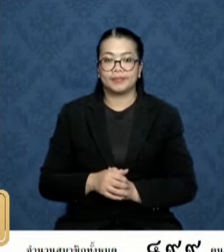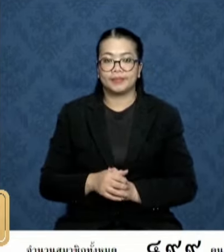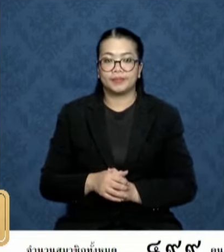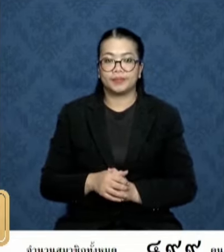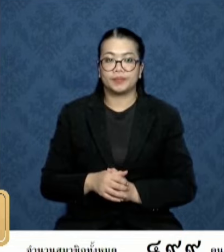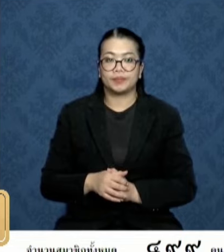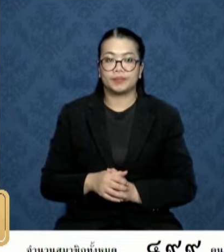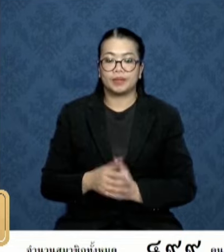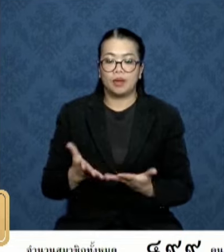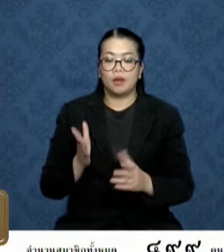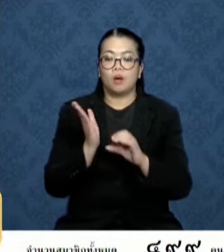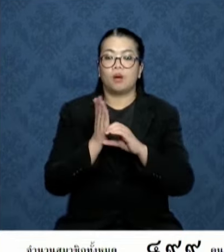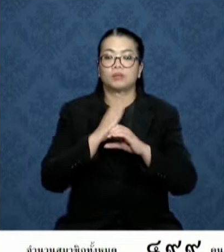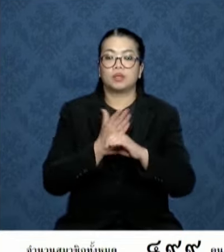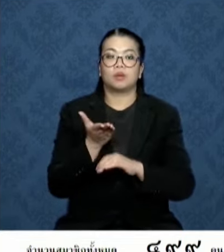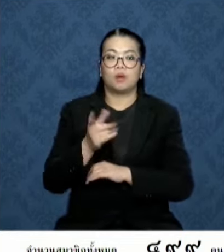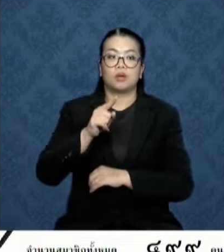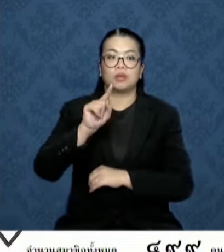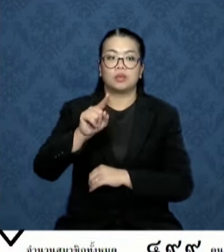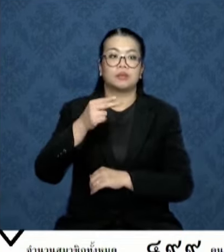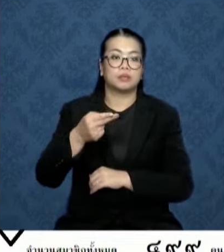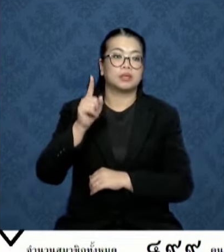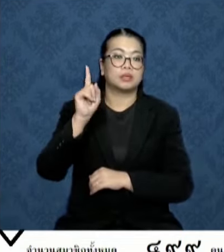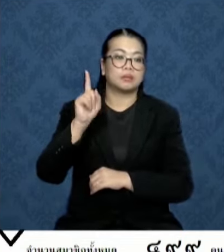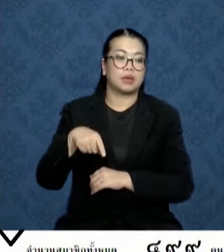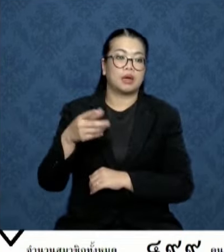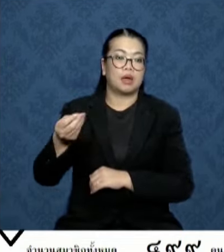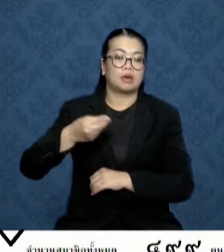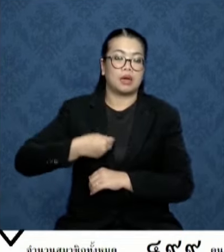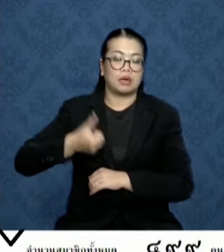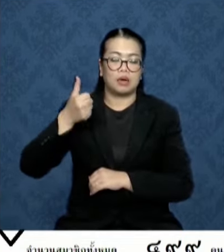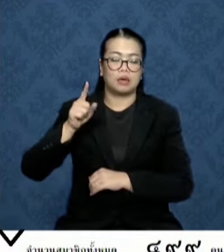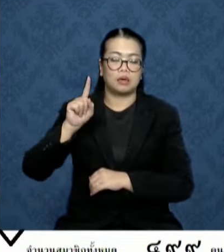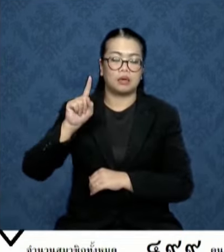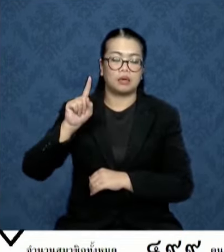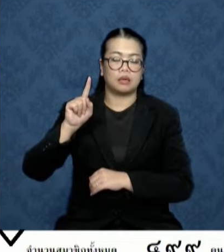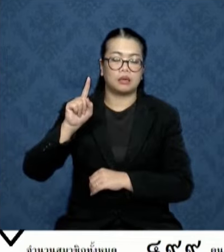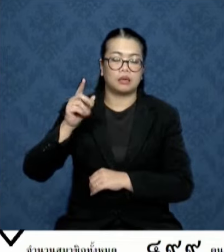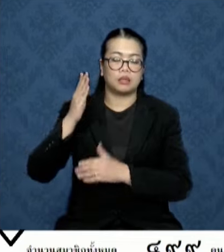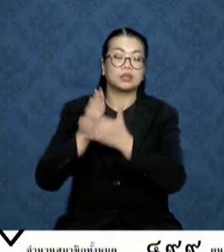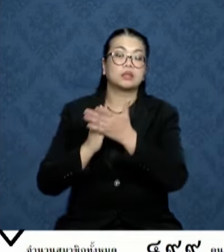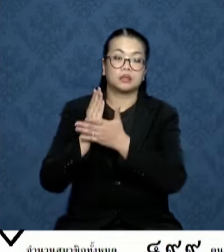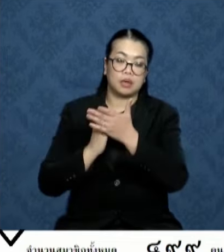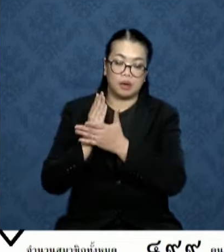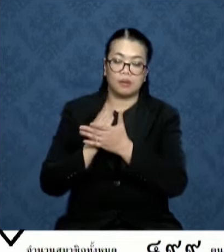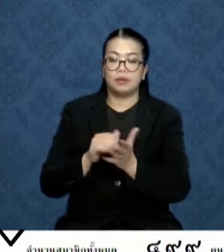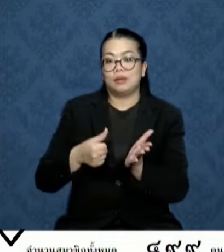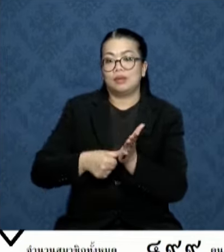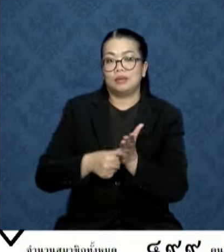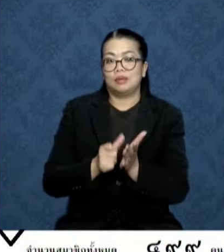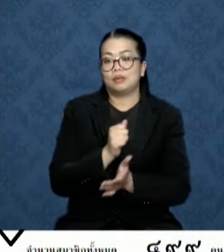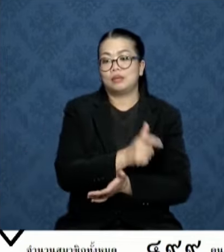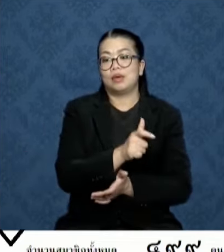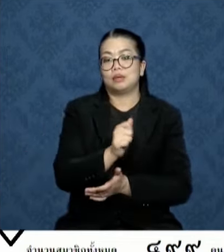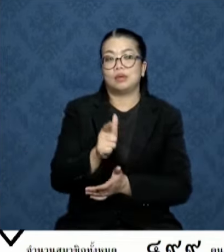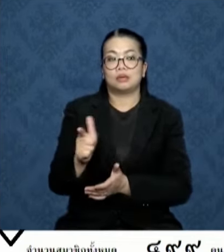20%นะครัออมสนขอไป 1,580 ล้านได้มาแค่ 6,000หอแค่ครึ่เดียวเทานั้นถ้ใช้นี่ด้วย